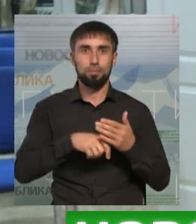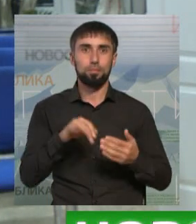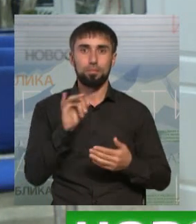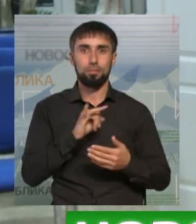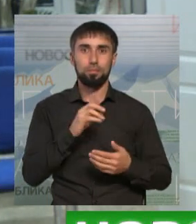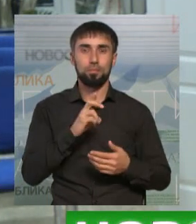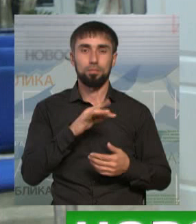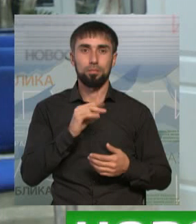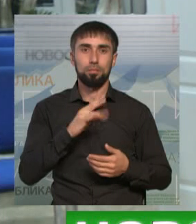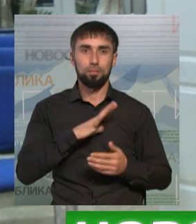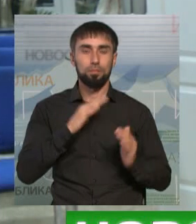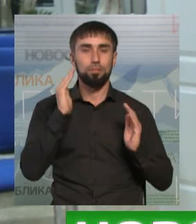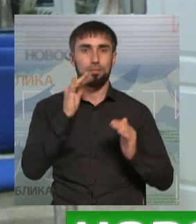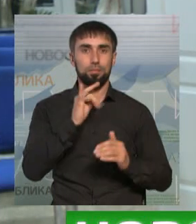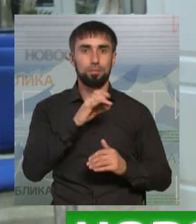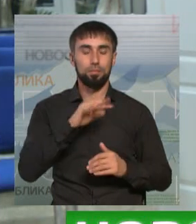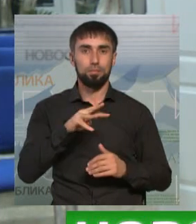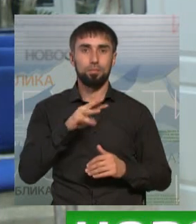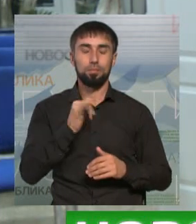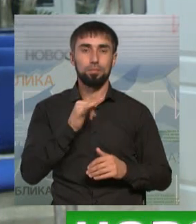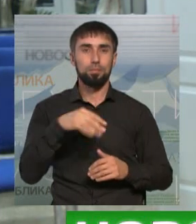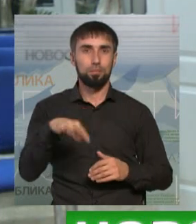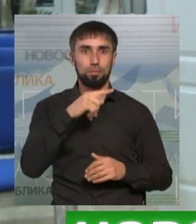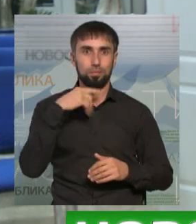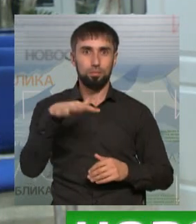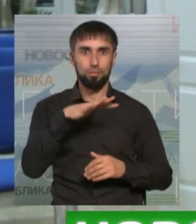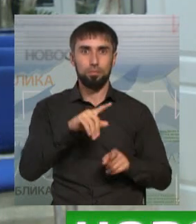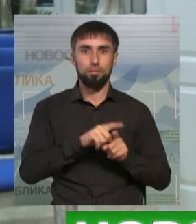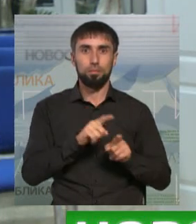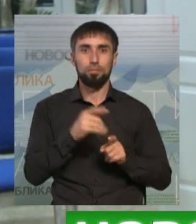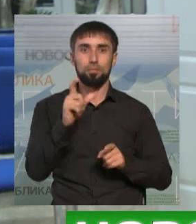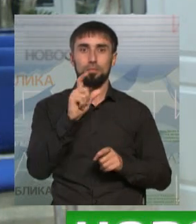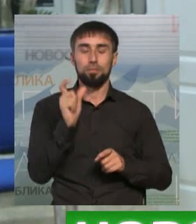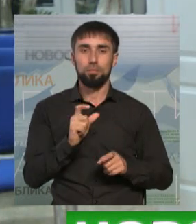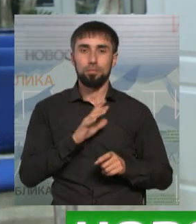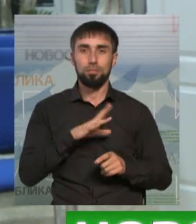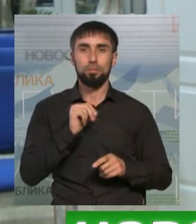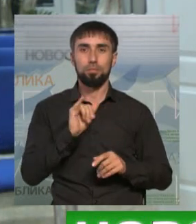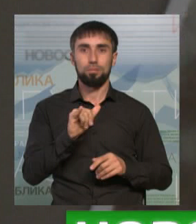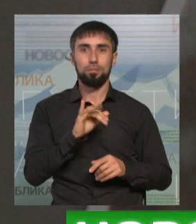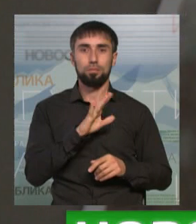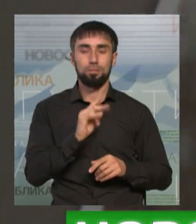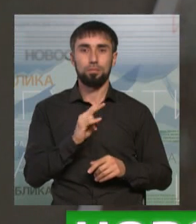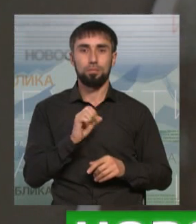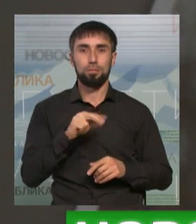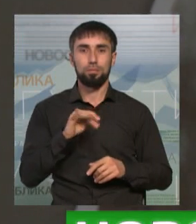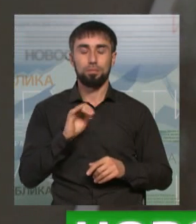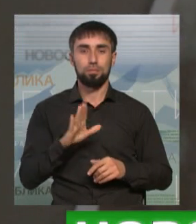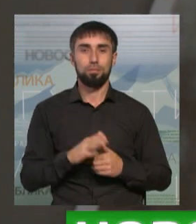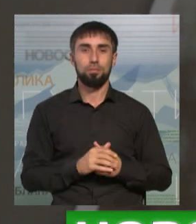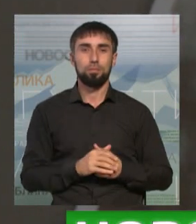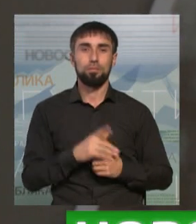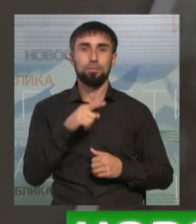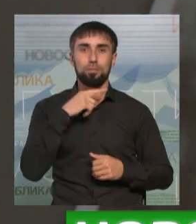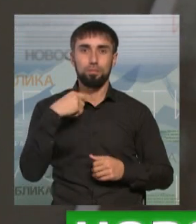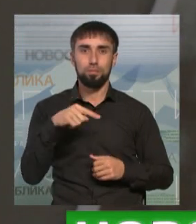Бунина вызывал ислам. И ни у кого из русских поэтов не было больше мусульманских стихов, чем у Ивана Алексеевича. Русский перевод Корана был